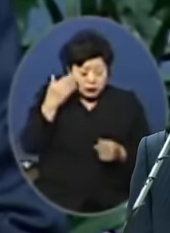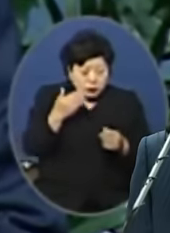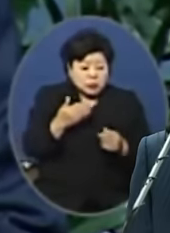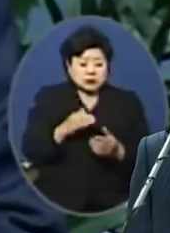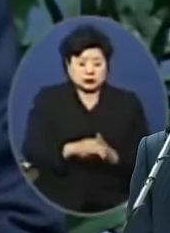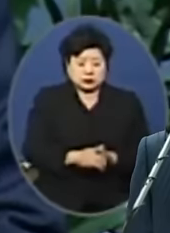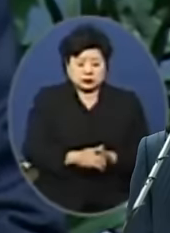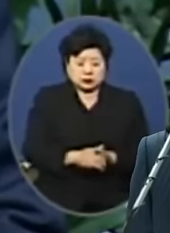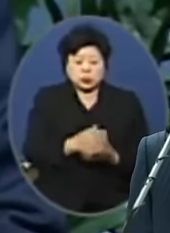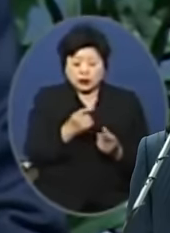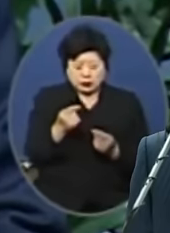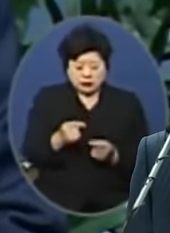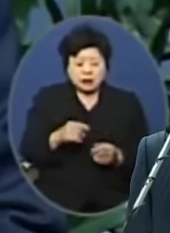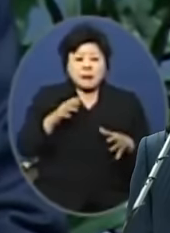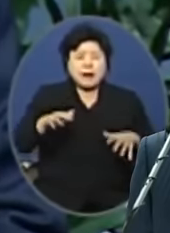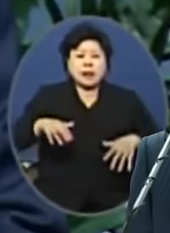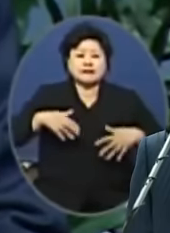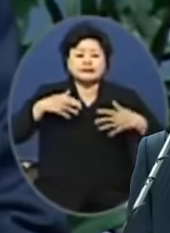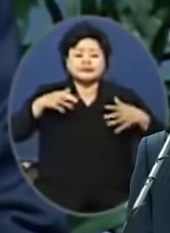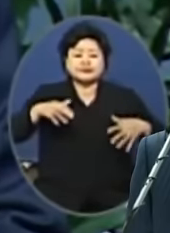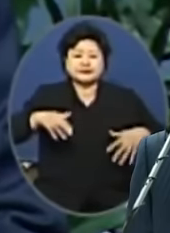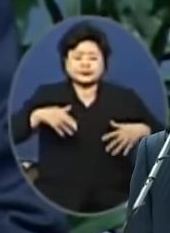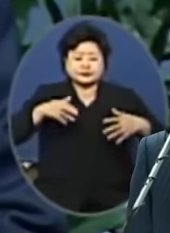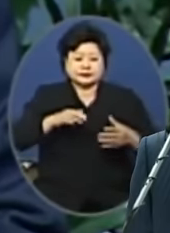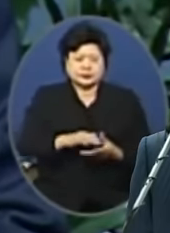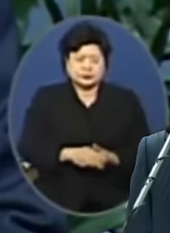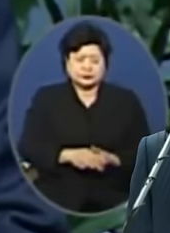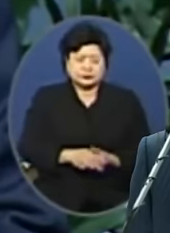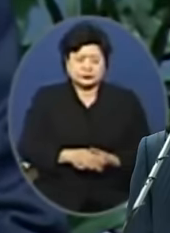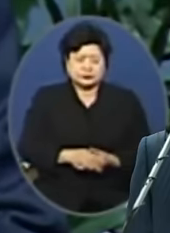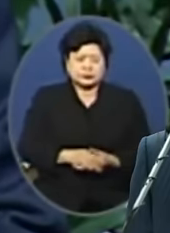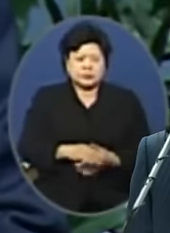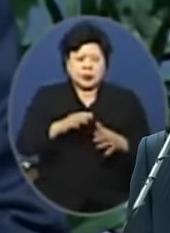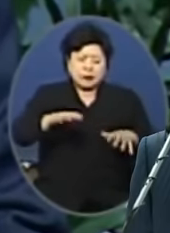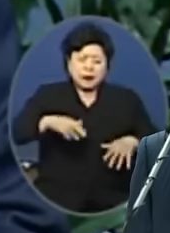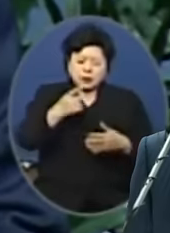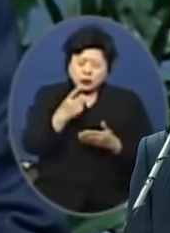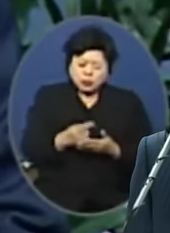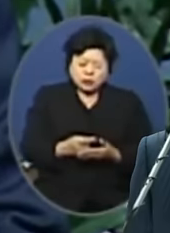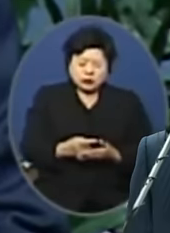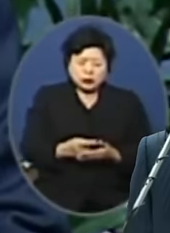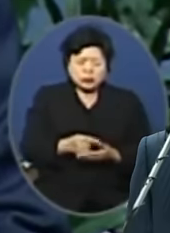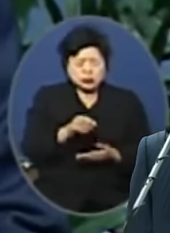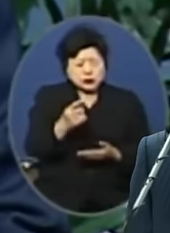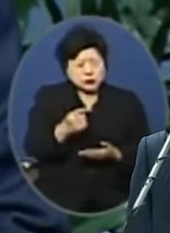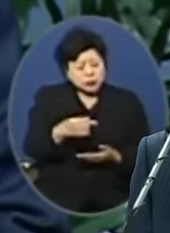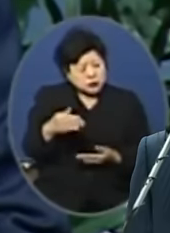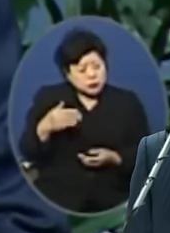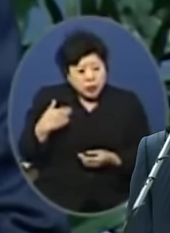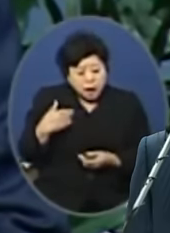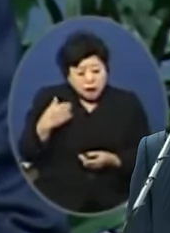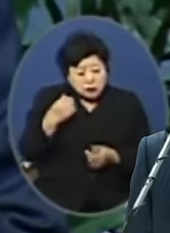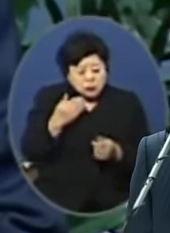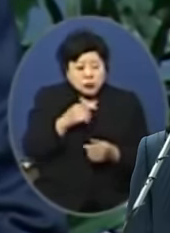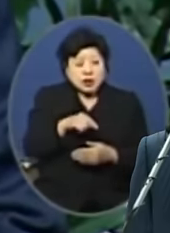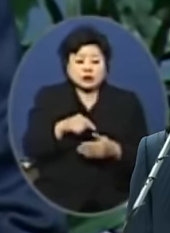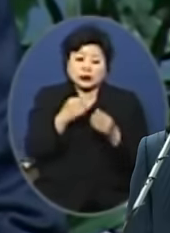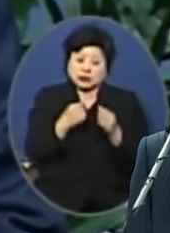사람은 다 그와 같다. 바람이 이리 불고 저리 부는 것처럼 성령이 우리 가운데 계셔도 우리가